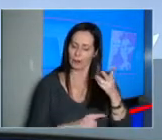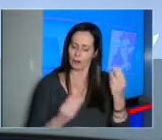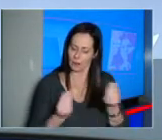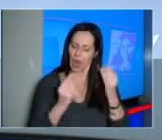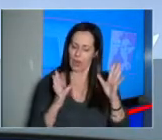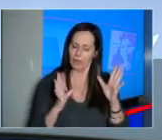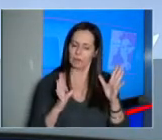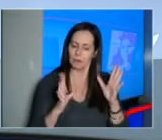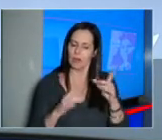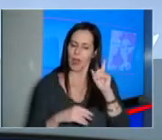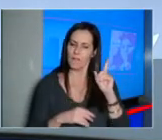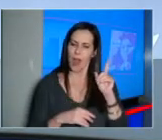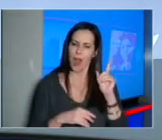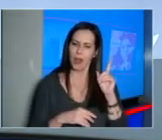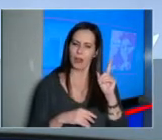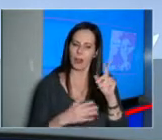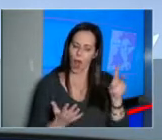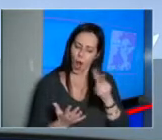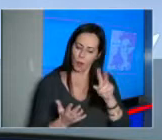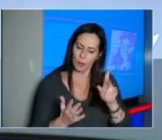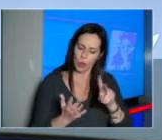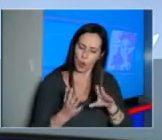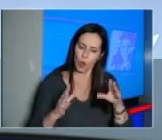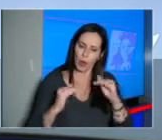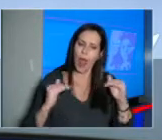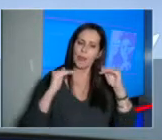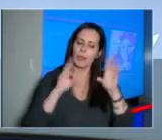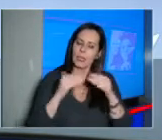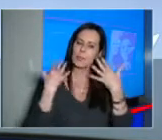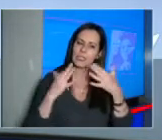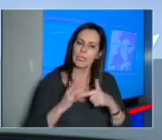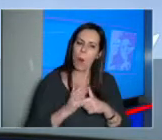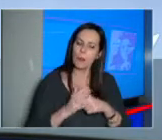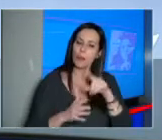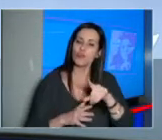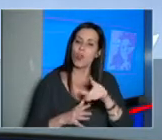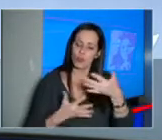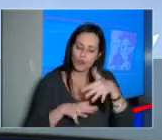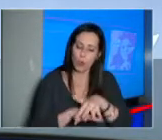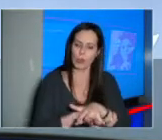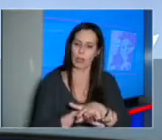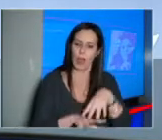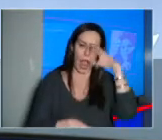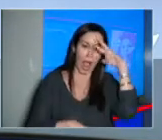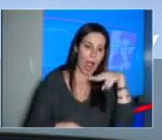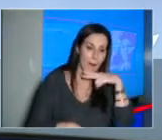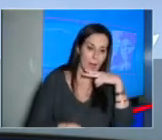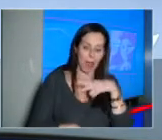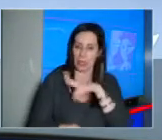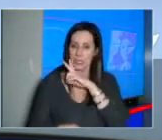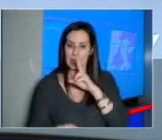ומסעות. טלטלות, כן. אבל הקורא גם גדל איתך דרך סיפורים שאת שוזרת אבא,